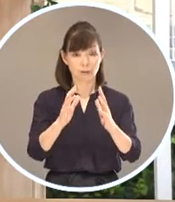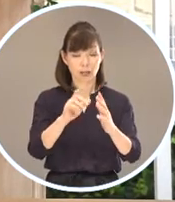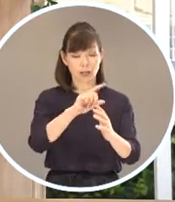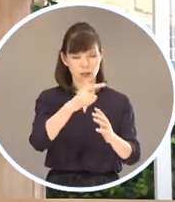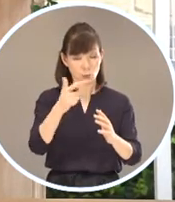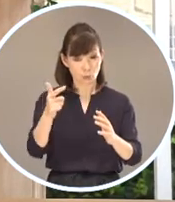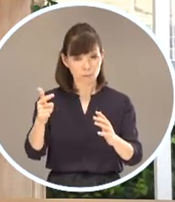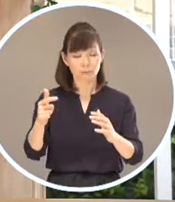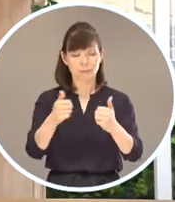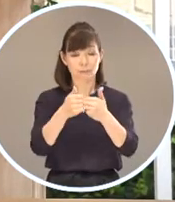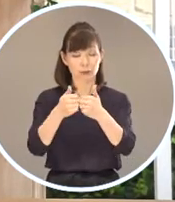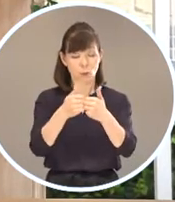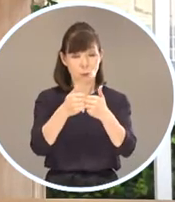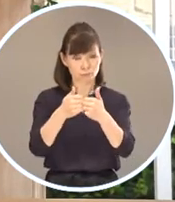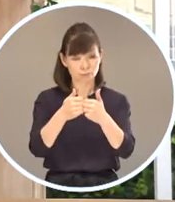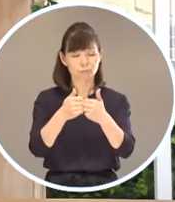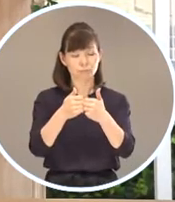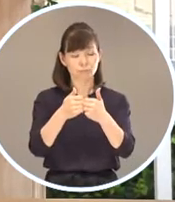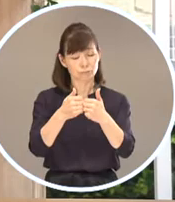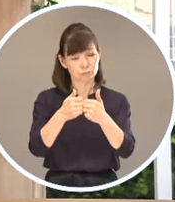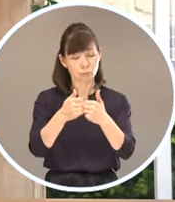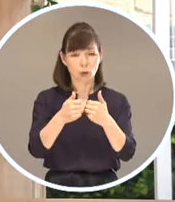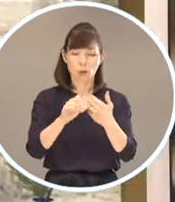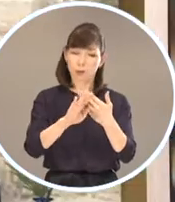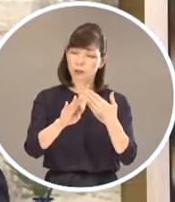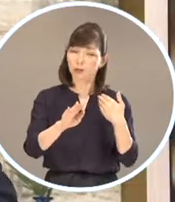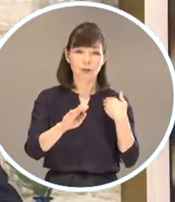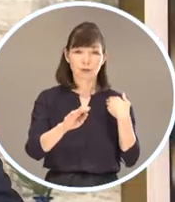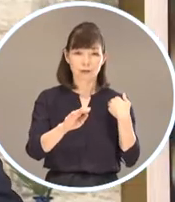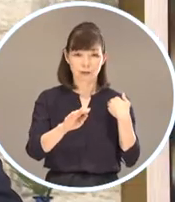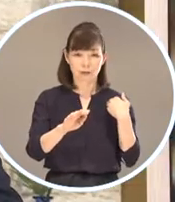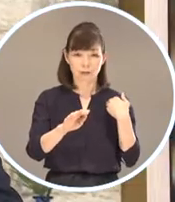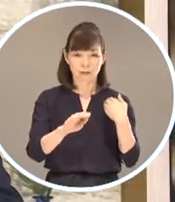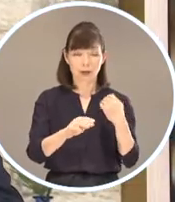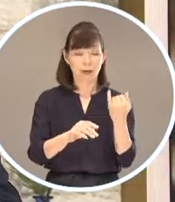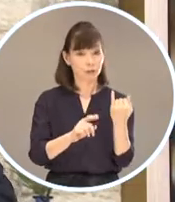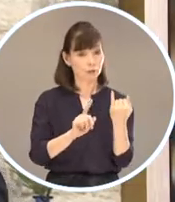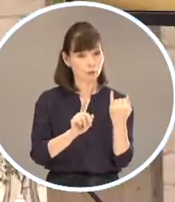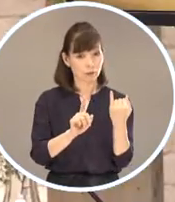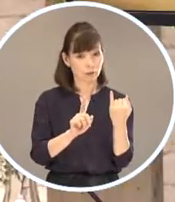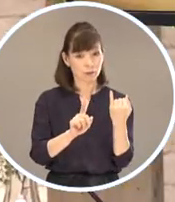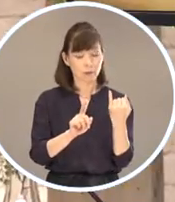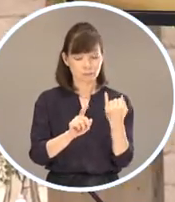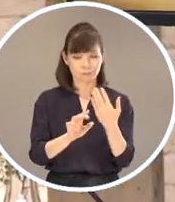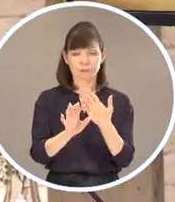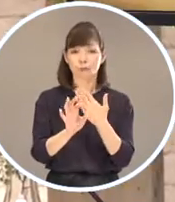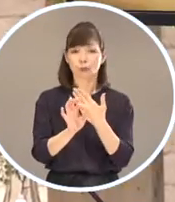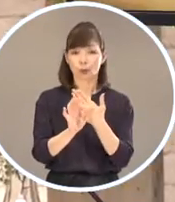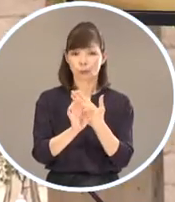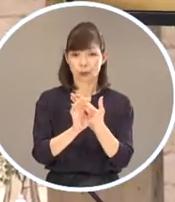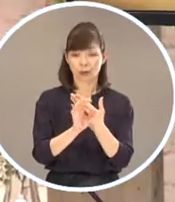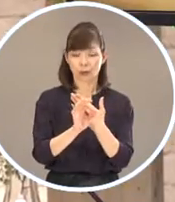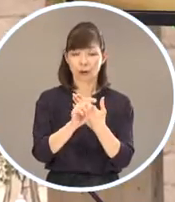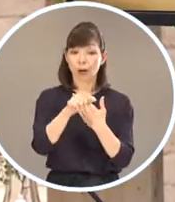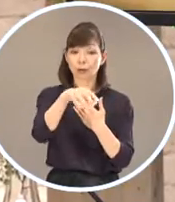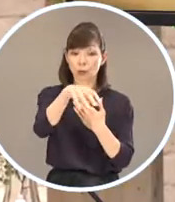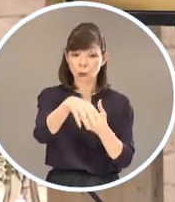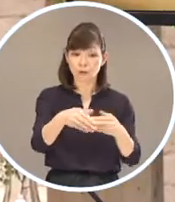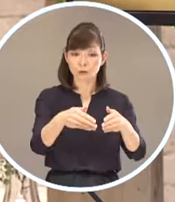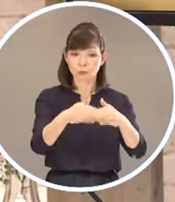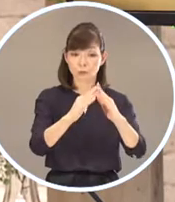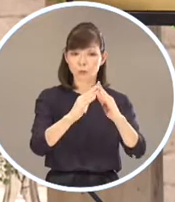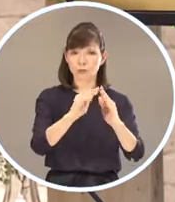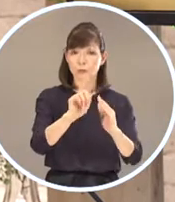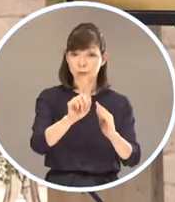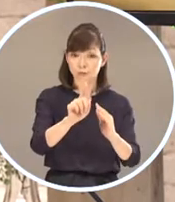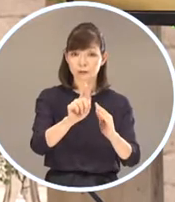議案を議論してるぐらいしか分かんないですね。 浅田さんは？ 例えばですけど、あそこに何を作ると